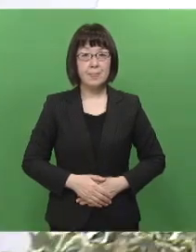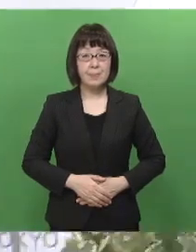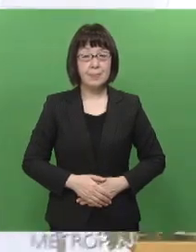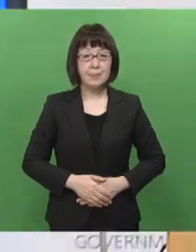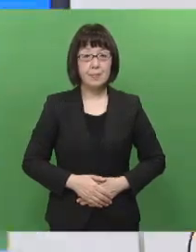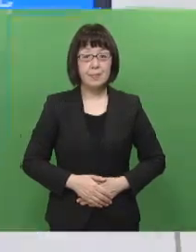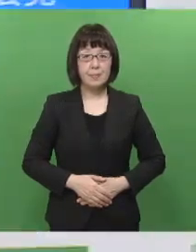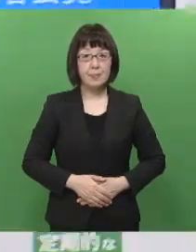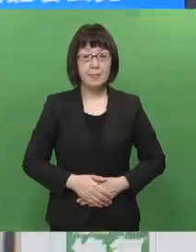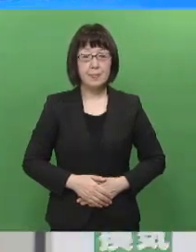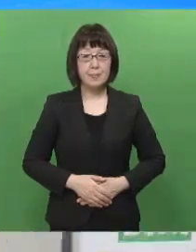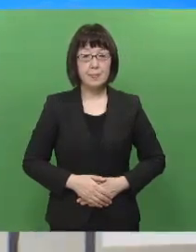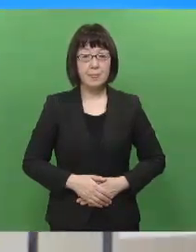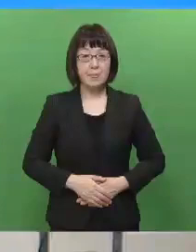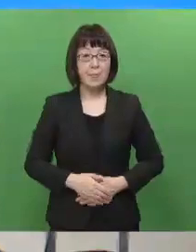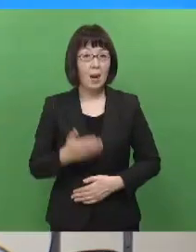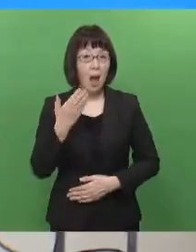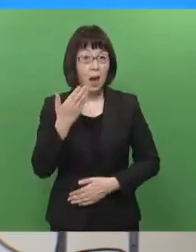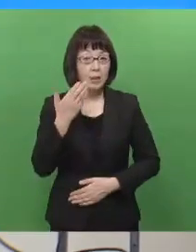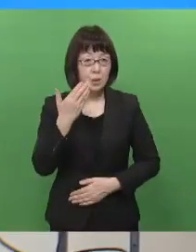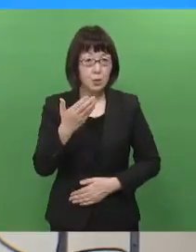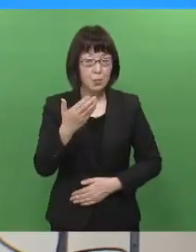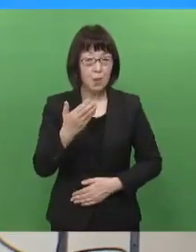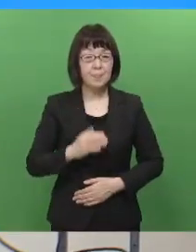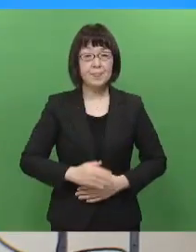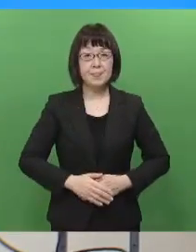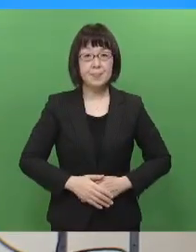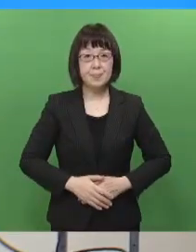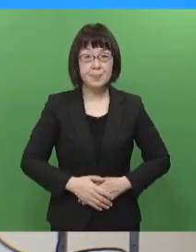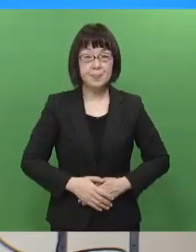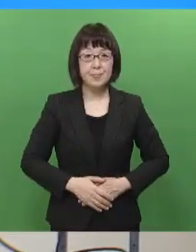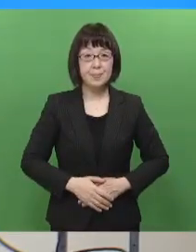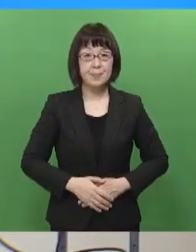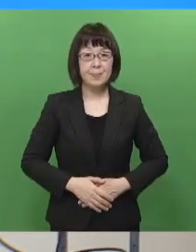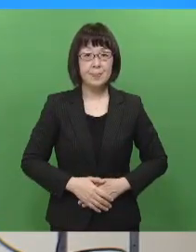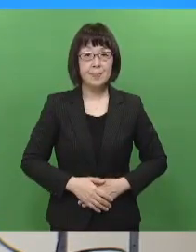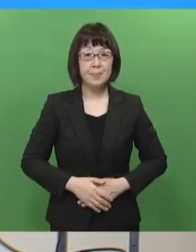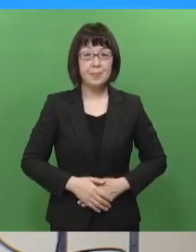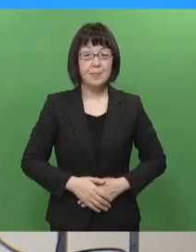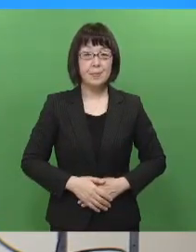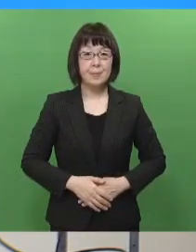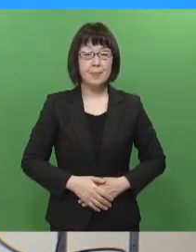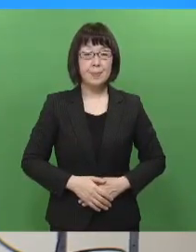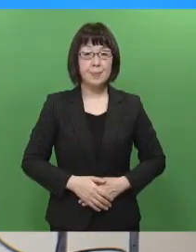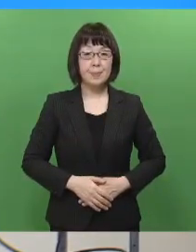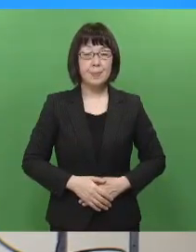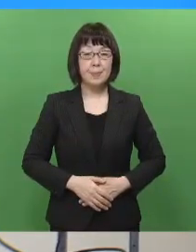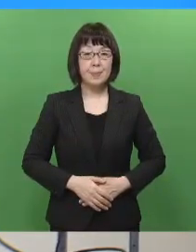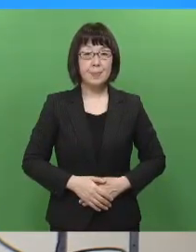知事の指名を受けた上で名前と所属を名乗って質問してください。よろしくお願いします。